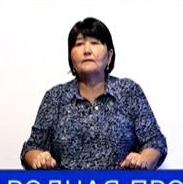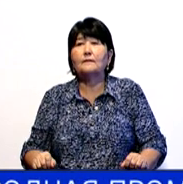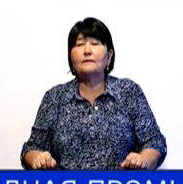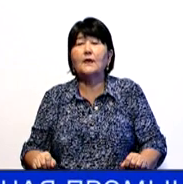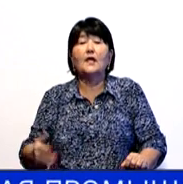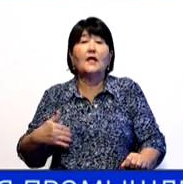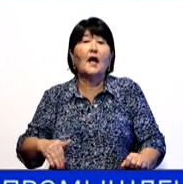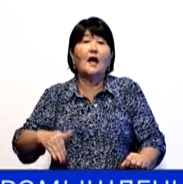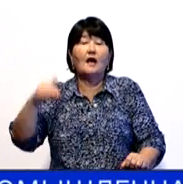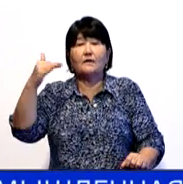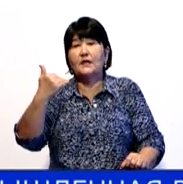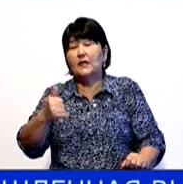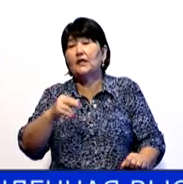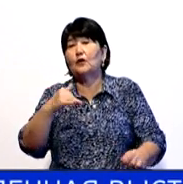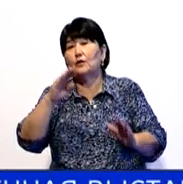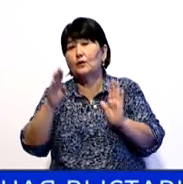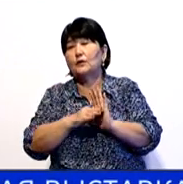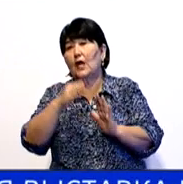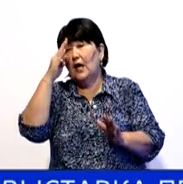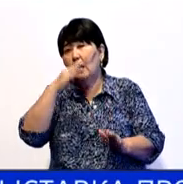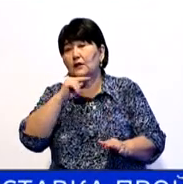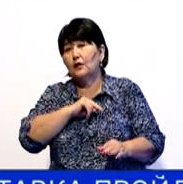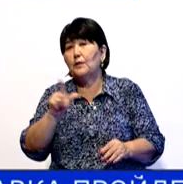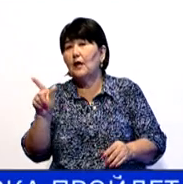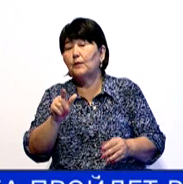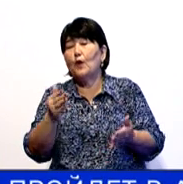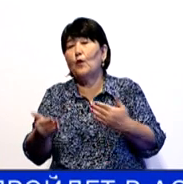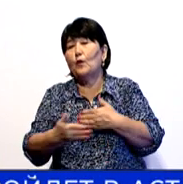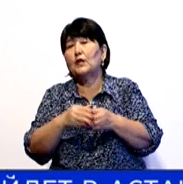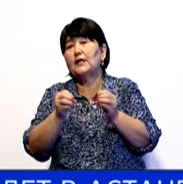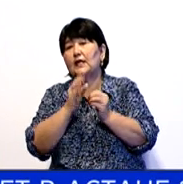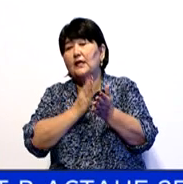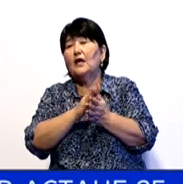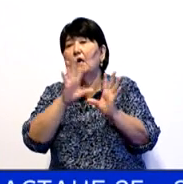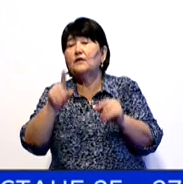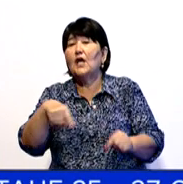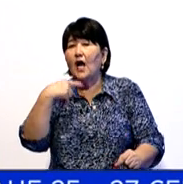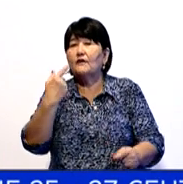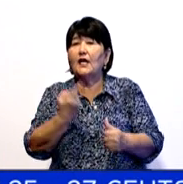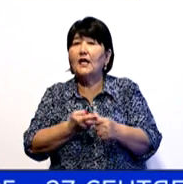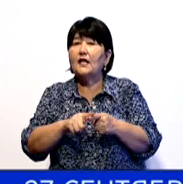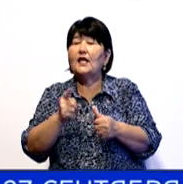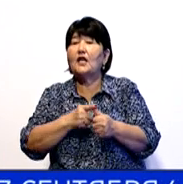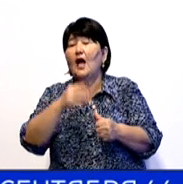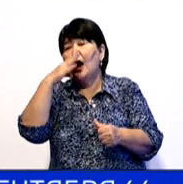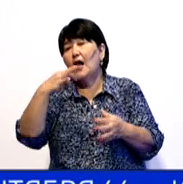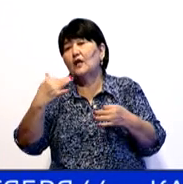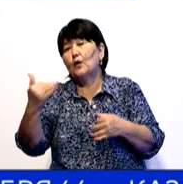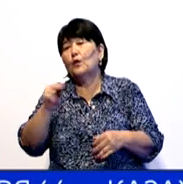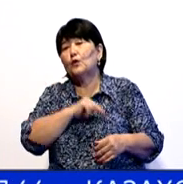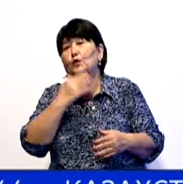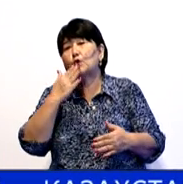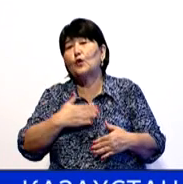Я вырос на рассказах о Конуспеке Ага. Мой отец проработал с ним около 10 лет, и с его уст не сходило это имя. Отец рассказывал о его